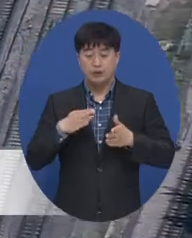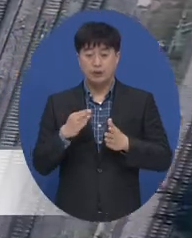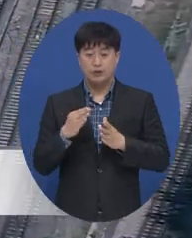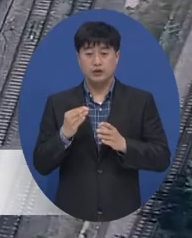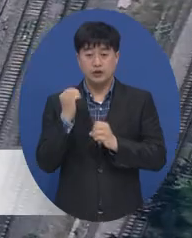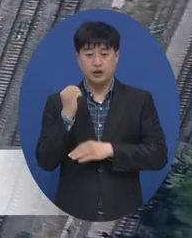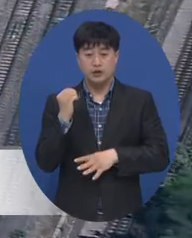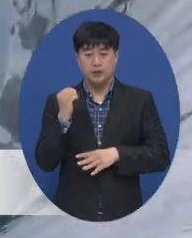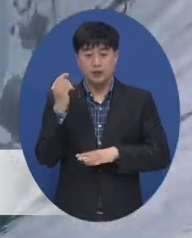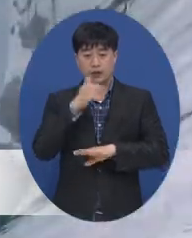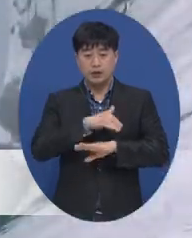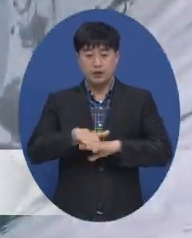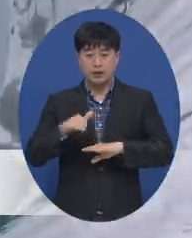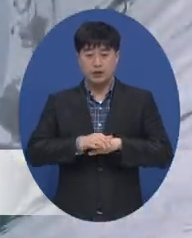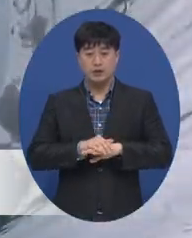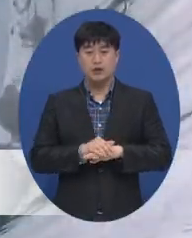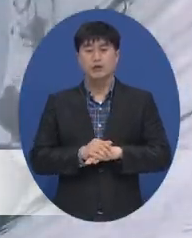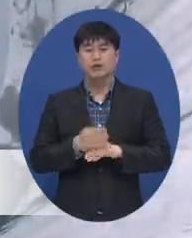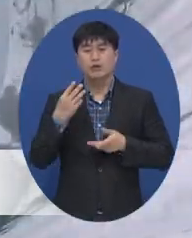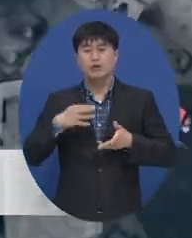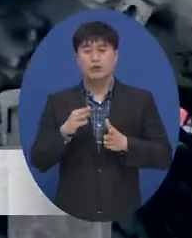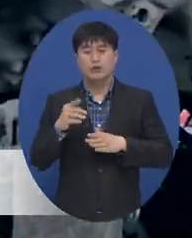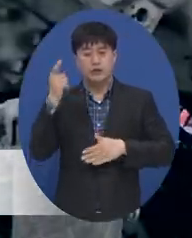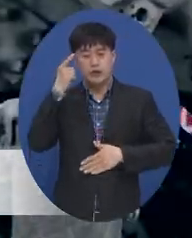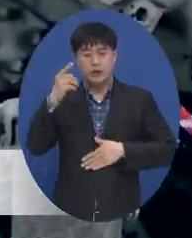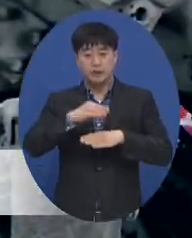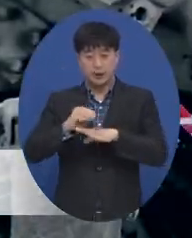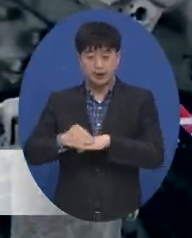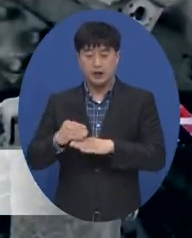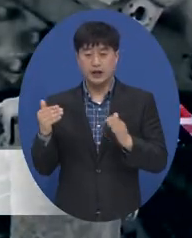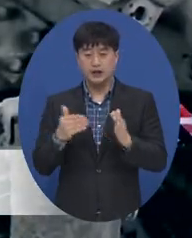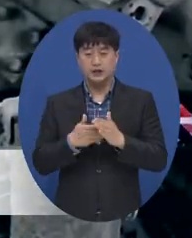경기도는 기본 계획 용역에도 경기도의 의견이 반영될 수